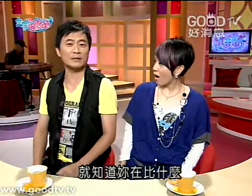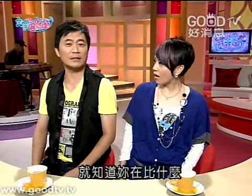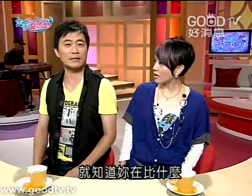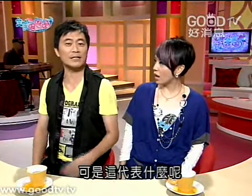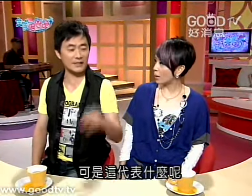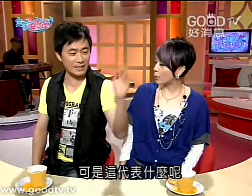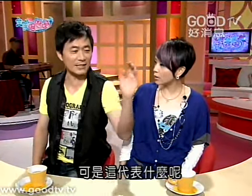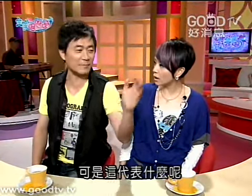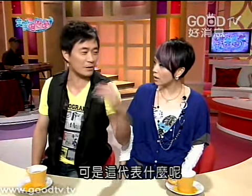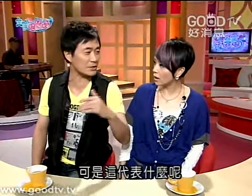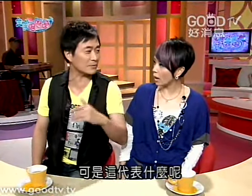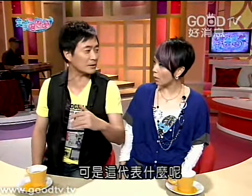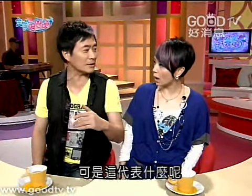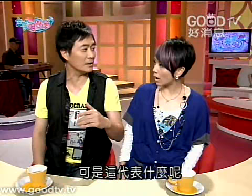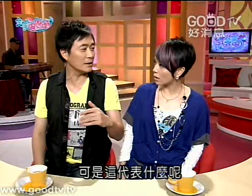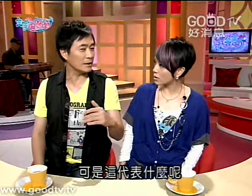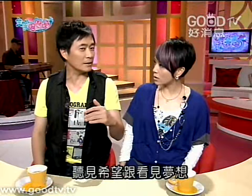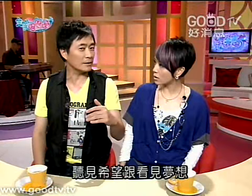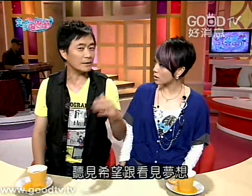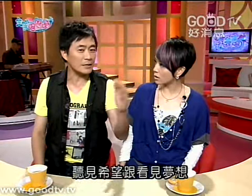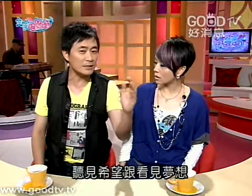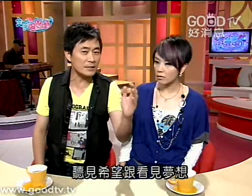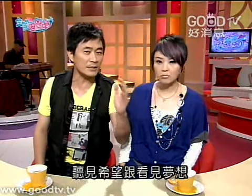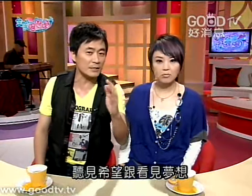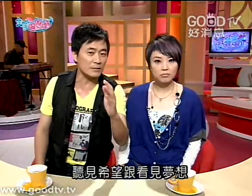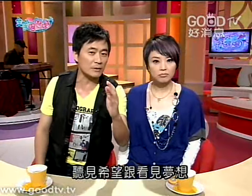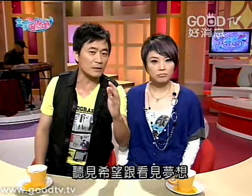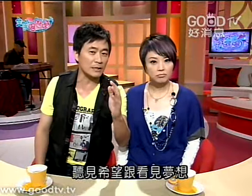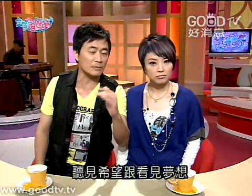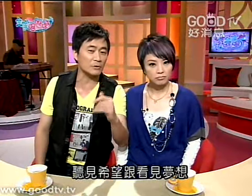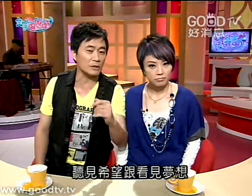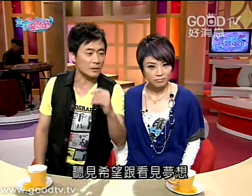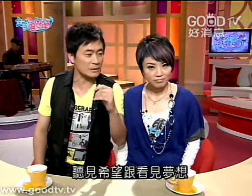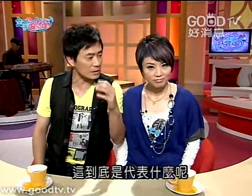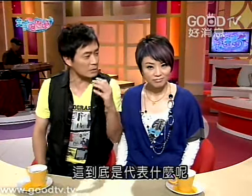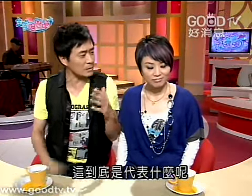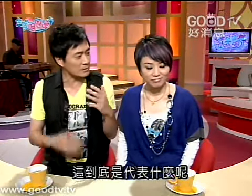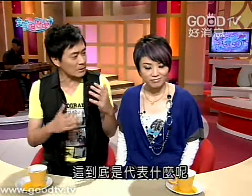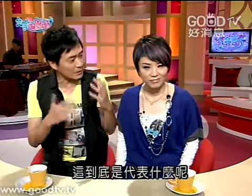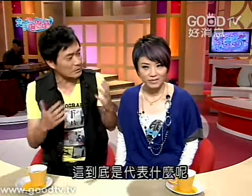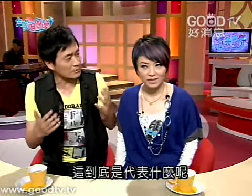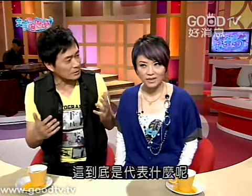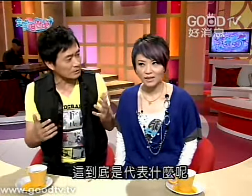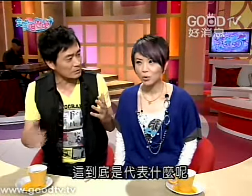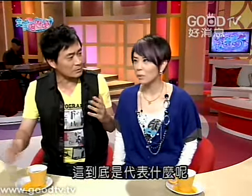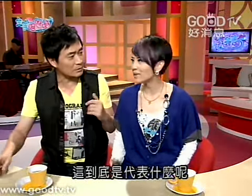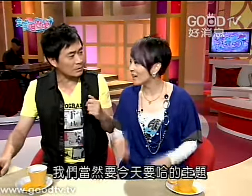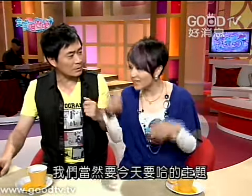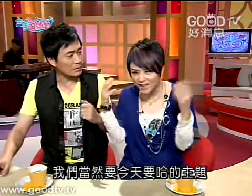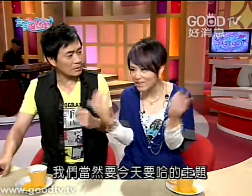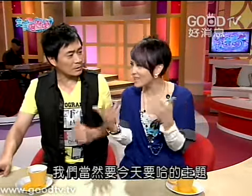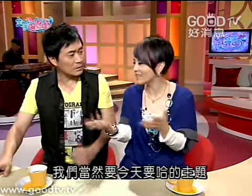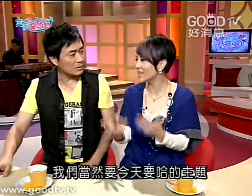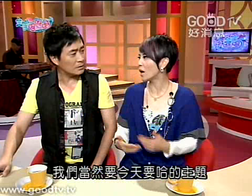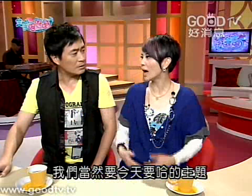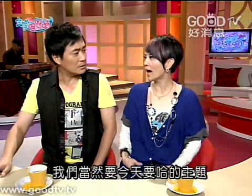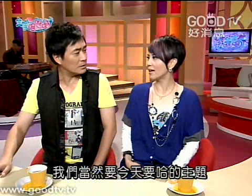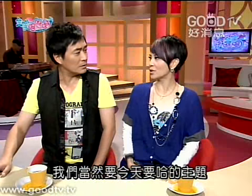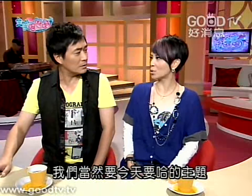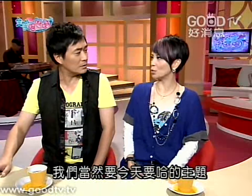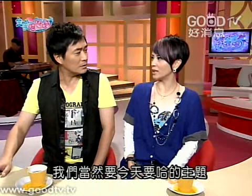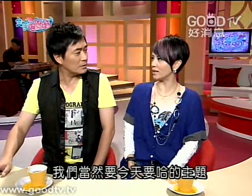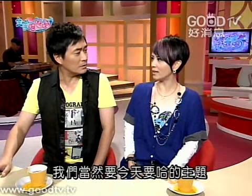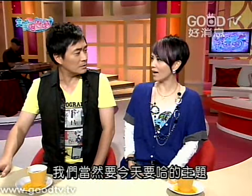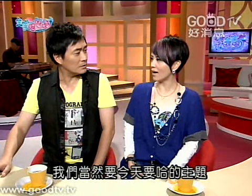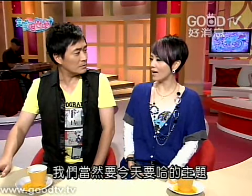在比什么。哎、可是这代表什么呢？ 是 听见希望跟看见梦想，这到底是代表什么呢？ 我们当然要今天要哈